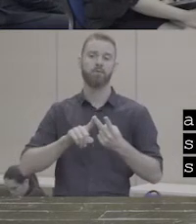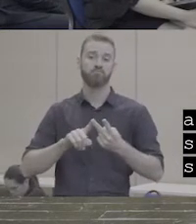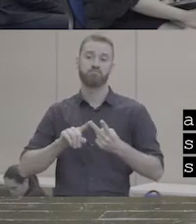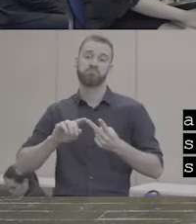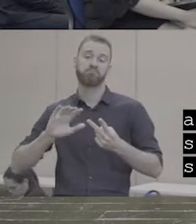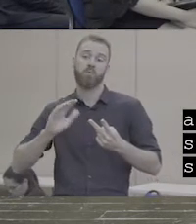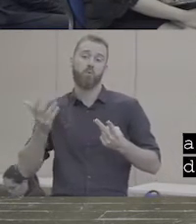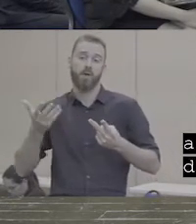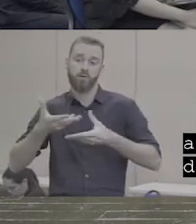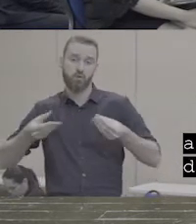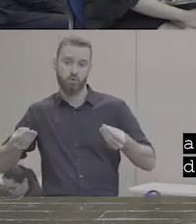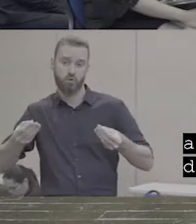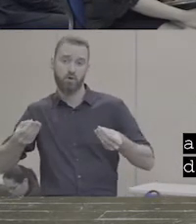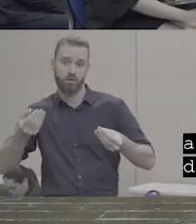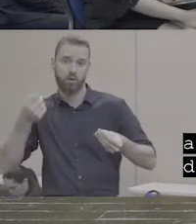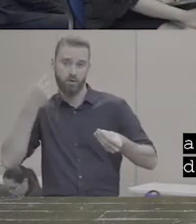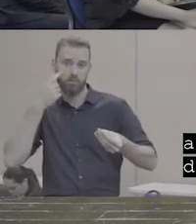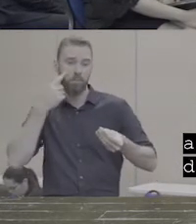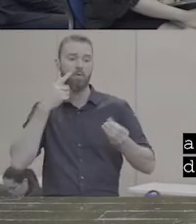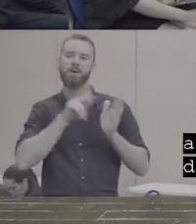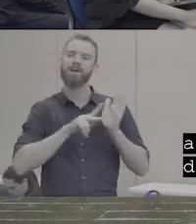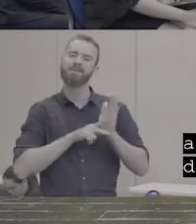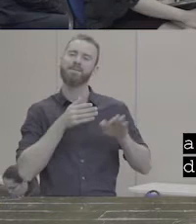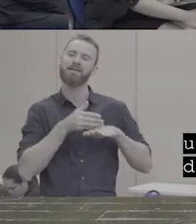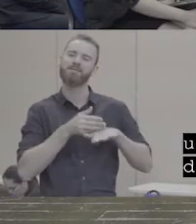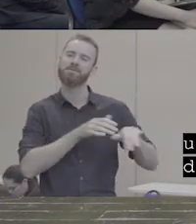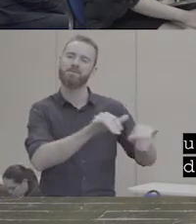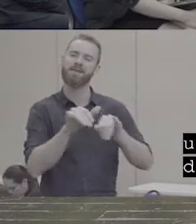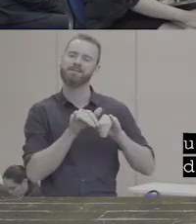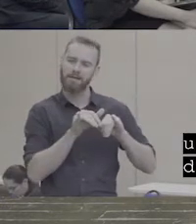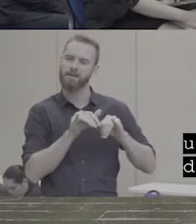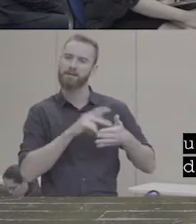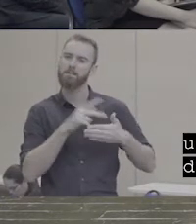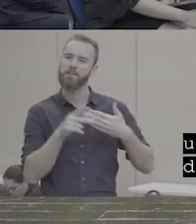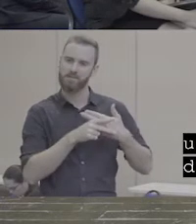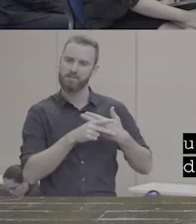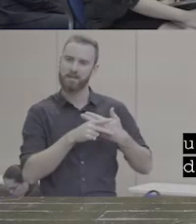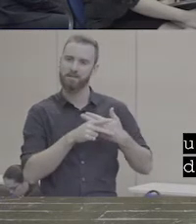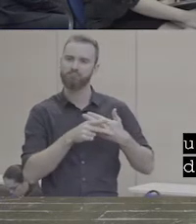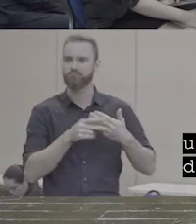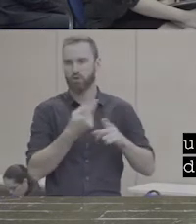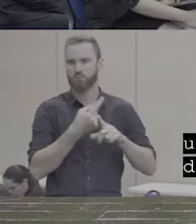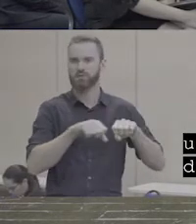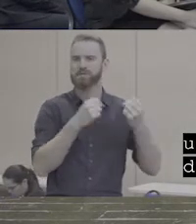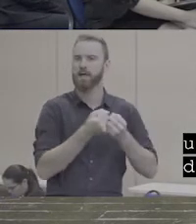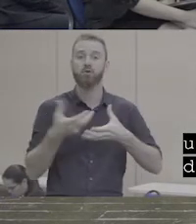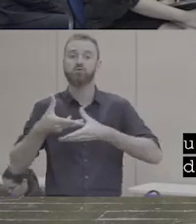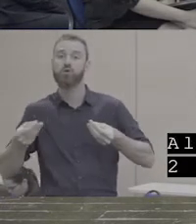solutions envisageables afin d'intégrer les principes d'accessibilité universelle dans les projets de logement